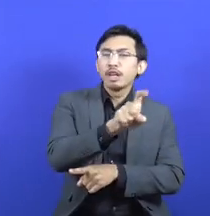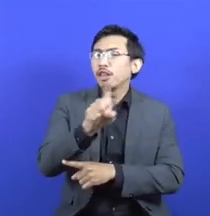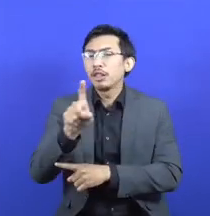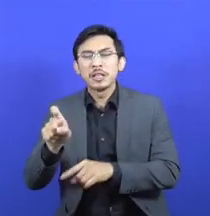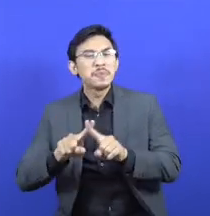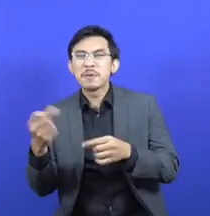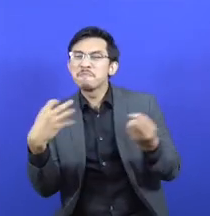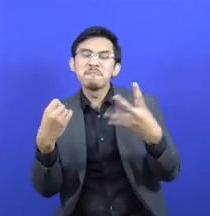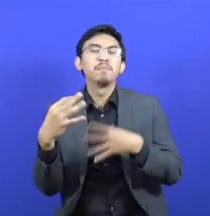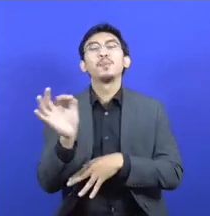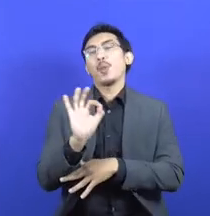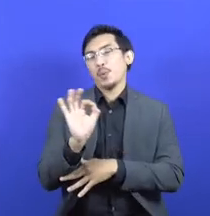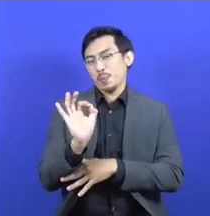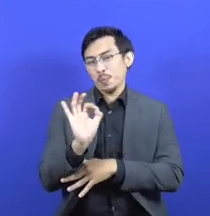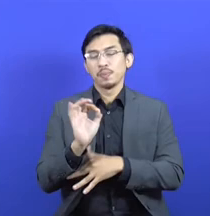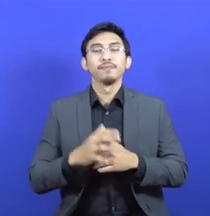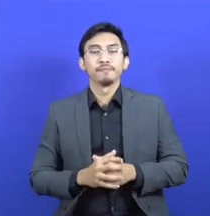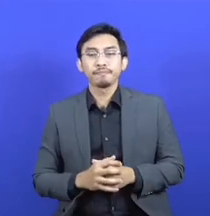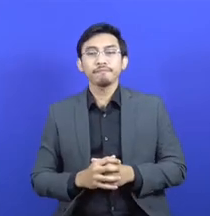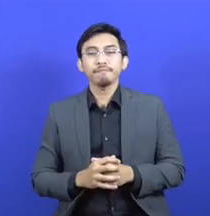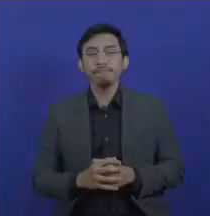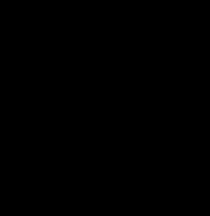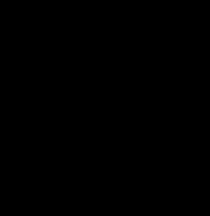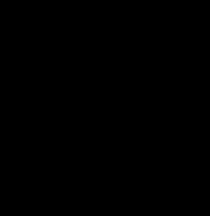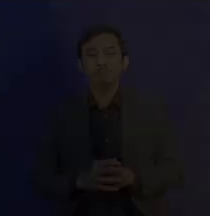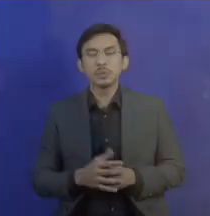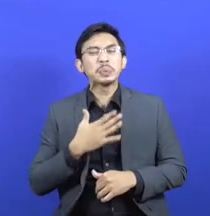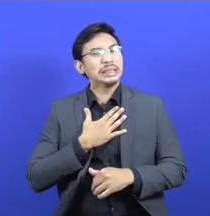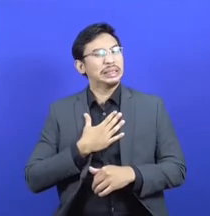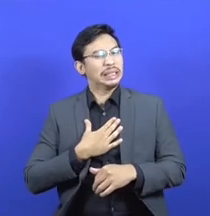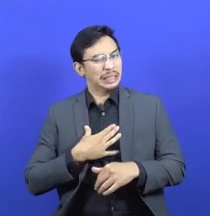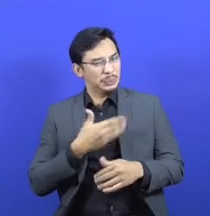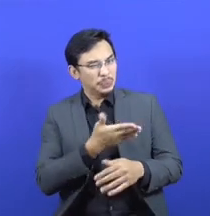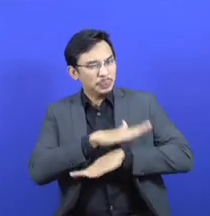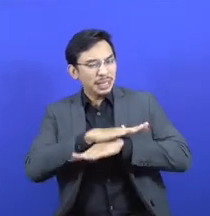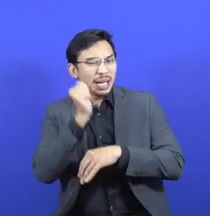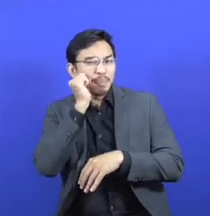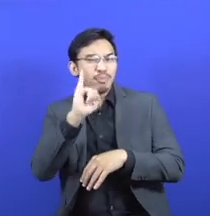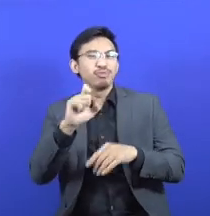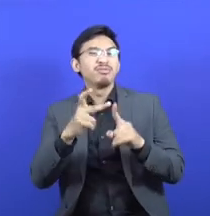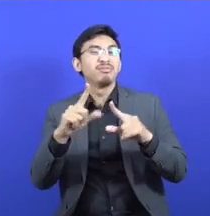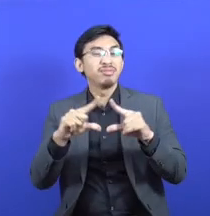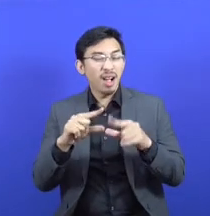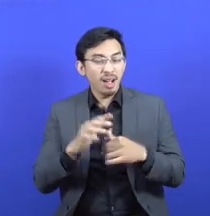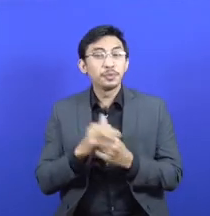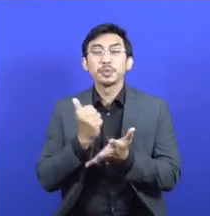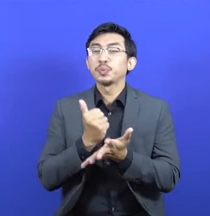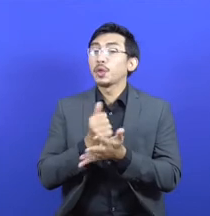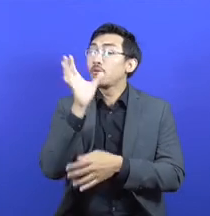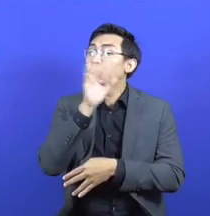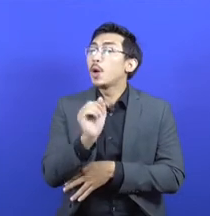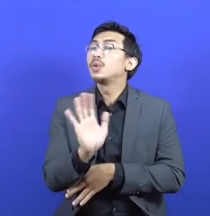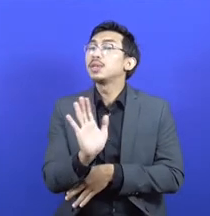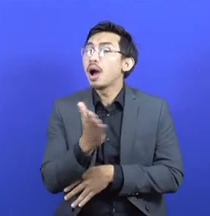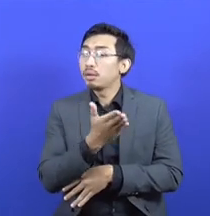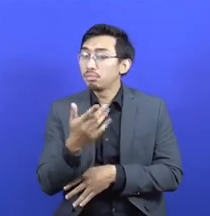teman-teman juga, namun belum ada aja yang buka. Kasian banget ya berita Ibu Ica ini. Padahal sebenarnya, tau